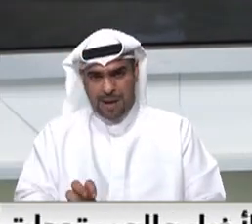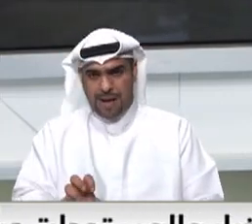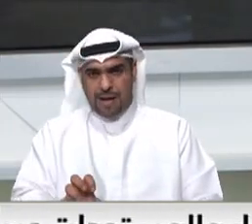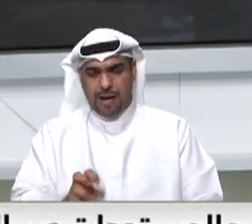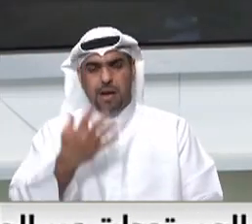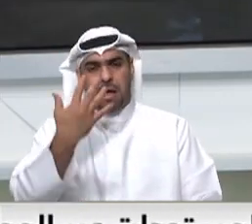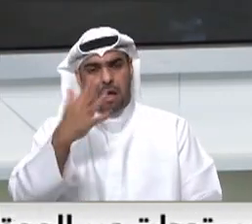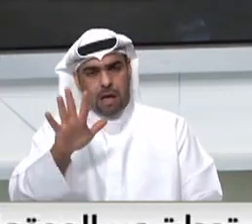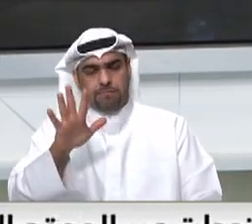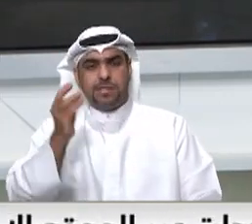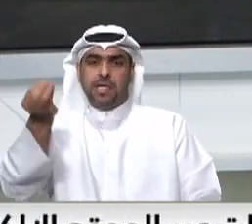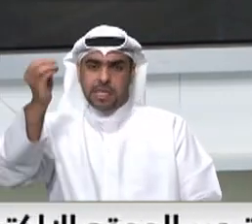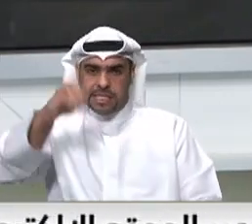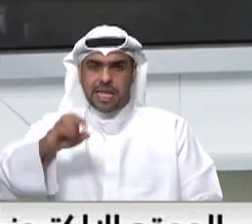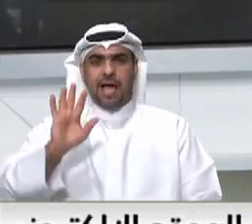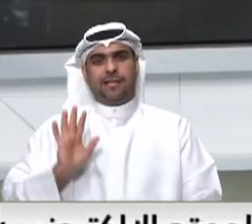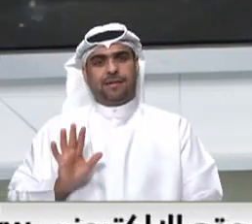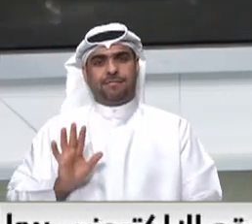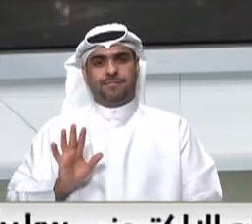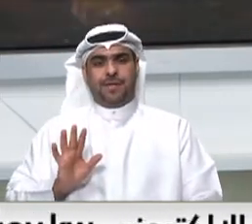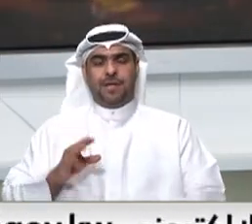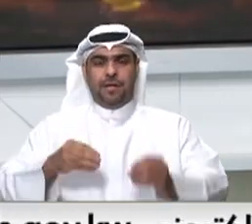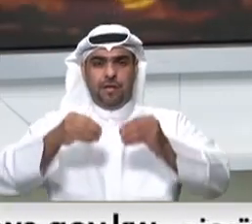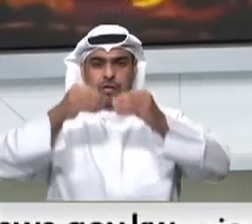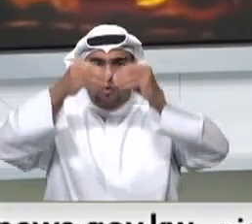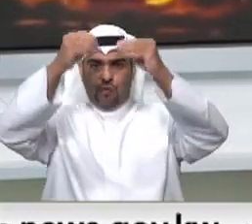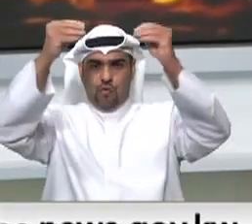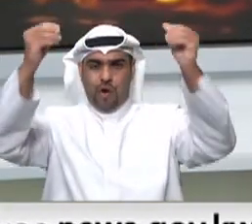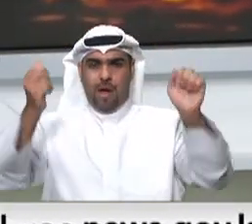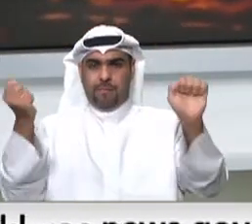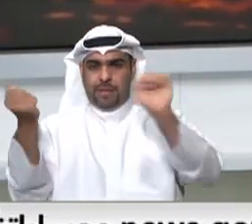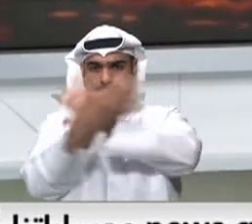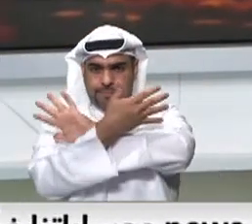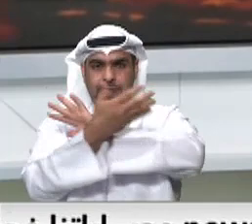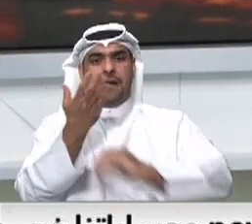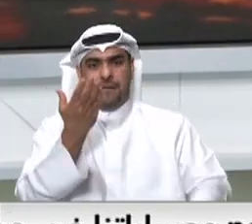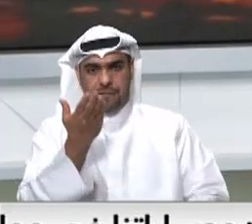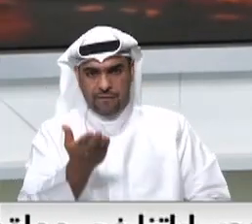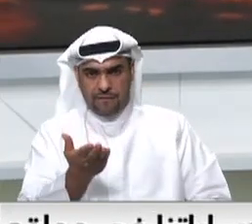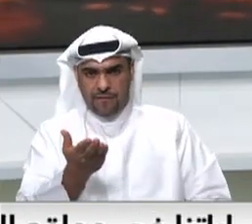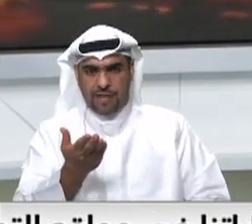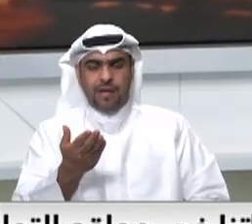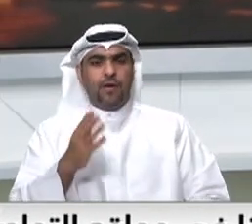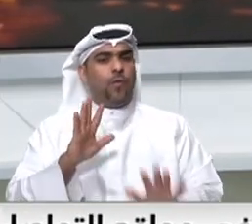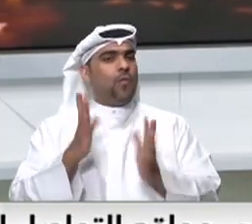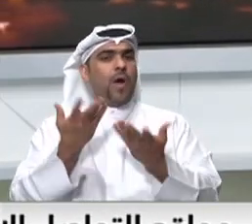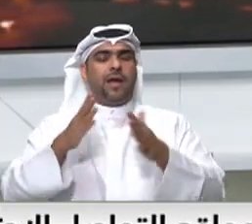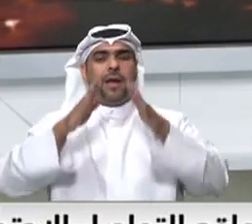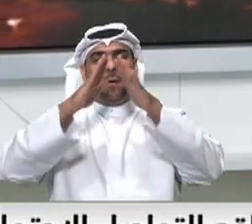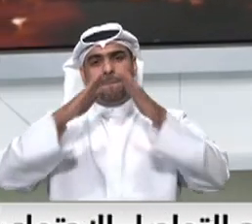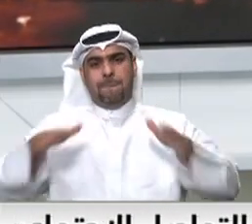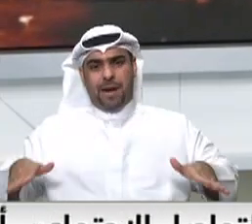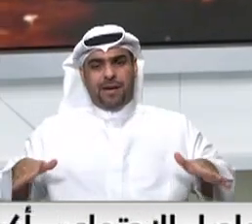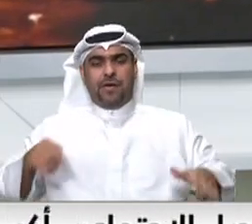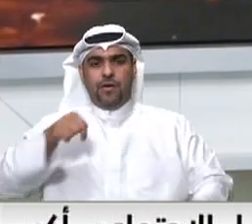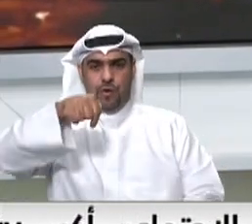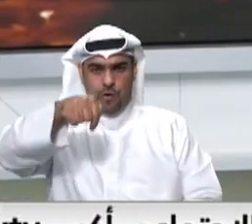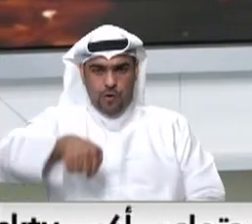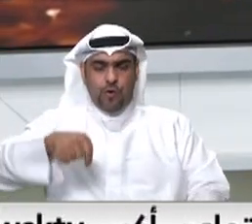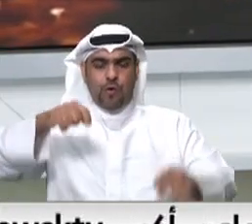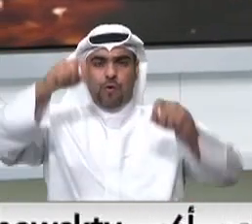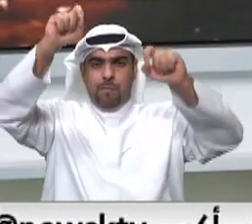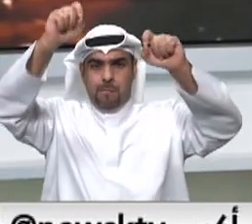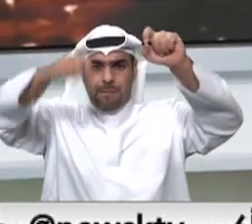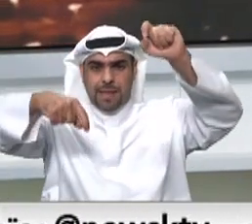من 50 م في الساعه قد تثير بعض الغبار على بعض المناطق وايضا مصحوبه بفرص لامطار خفيفه متفرقه قد تكون